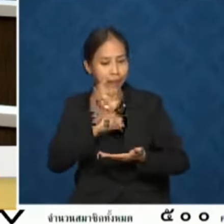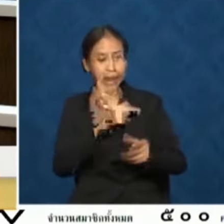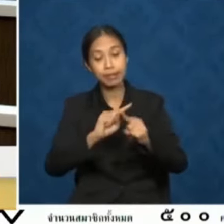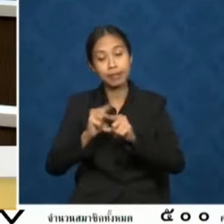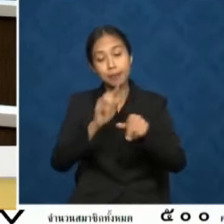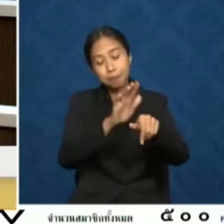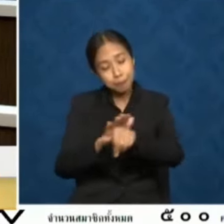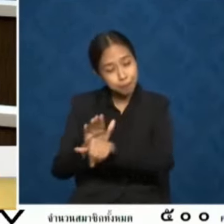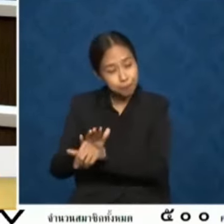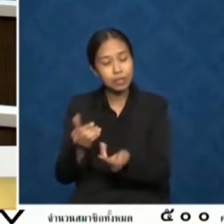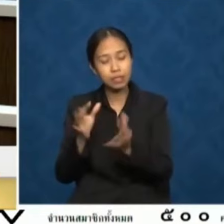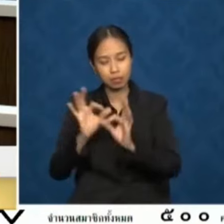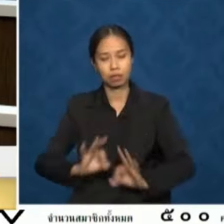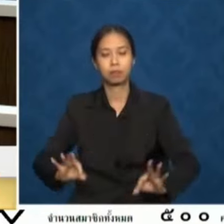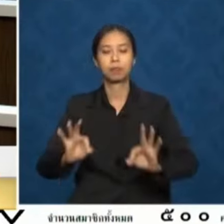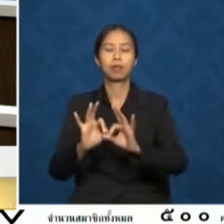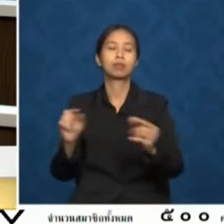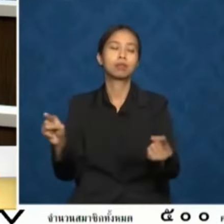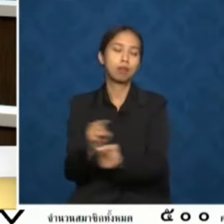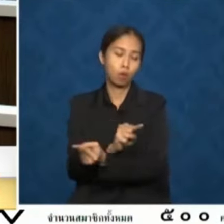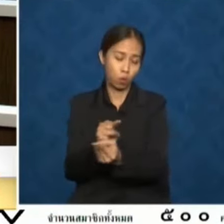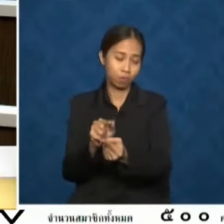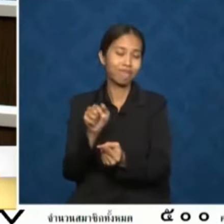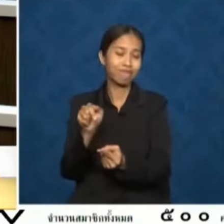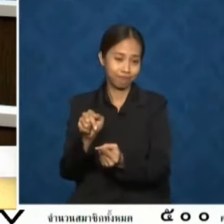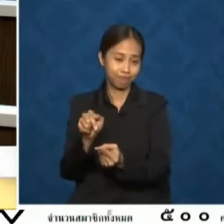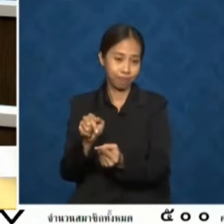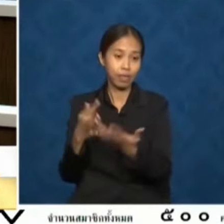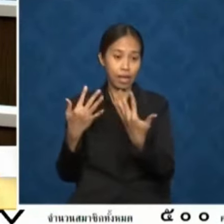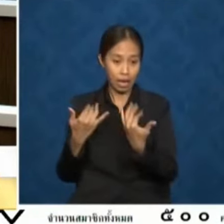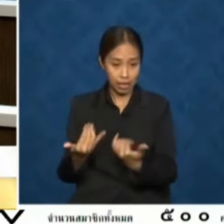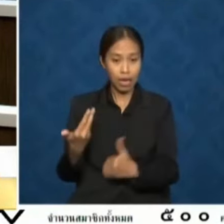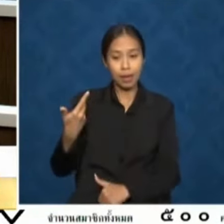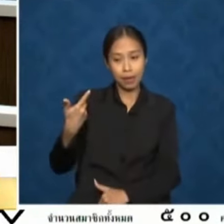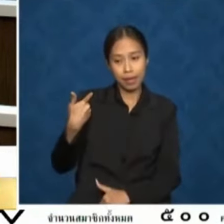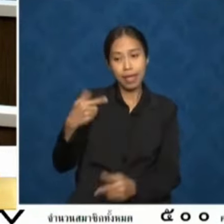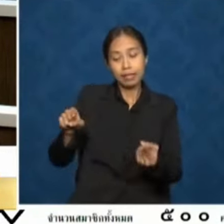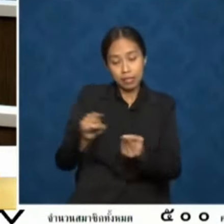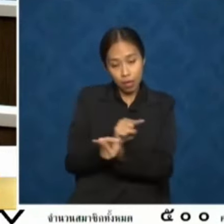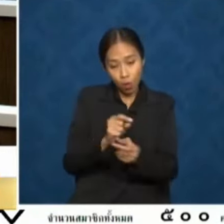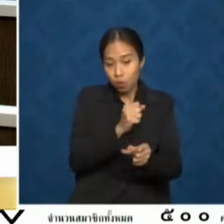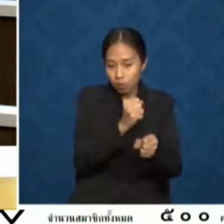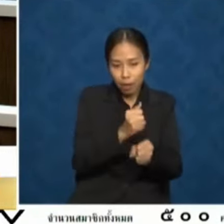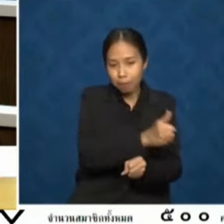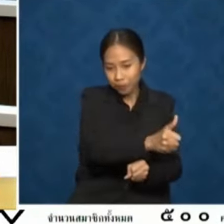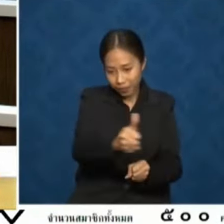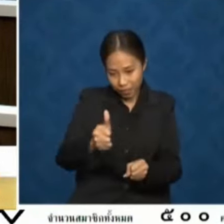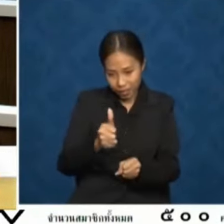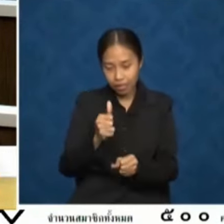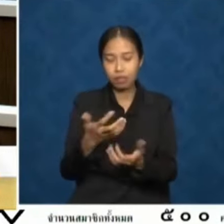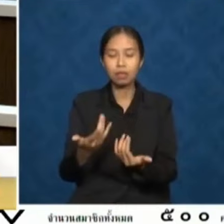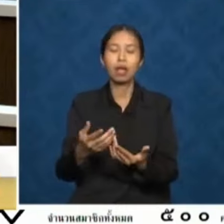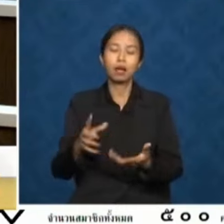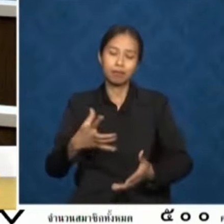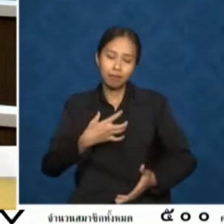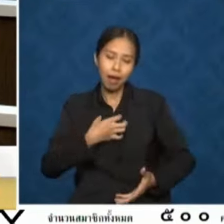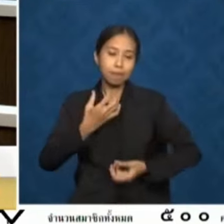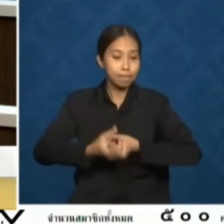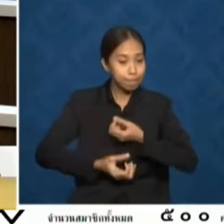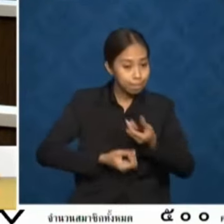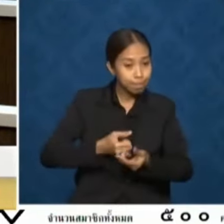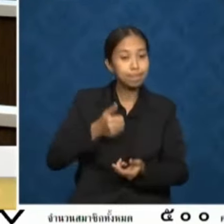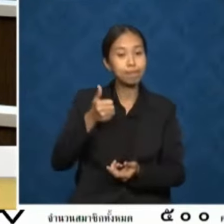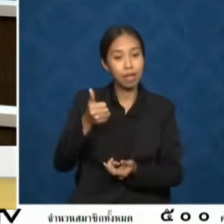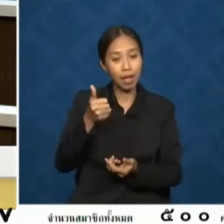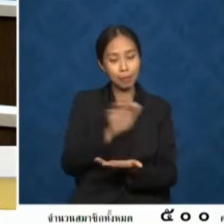นี่คือสังคมสำคัญสังคมมีพื้นที่ที่ปลอดภัยครับถ้าเราทำในสิ่งที่ถูกต้องและดีงามพื้นที่